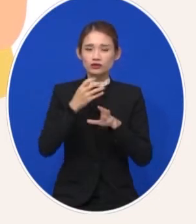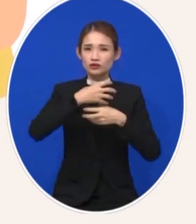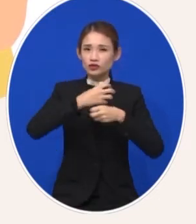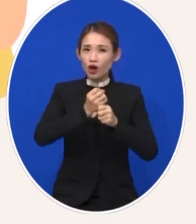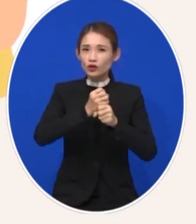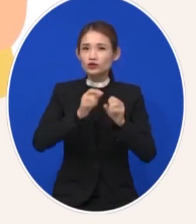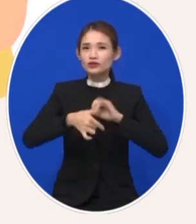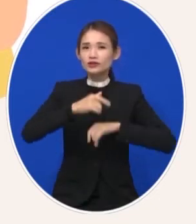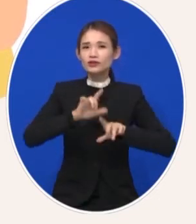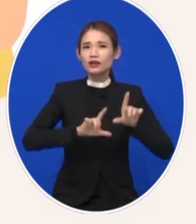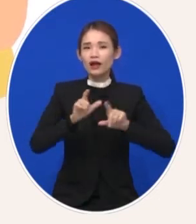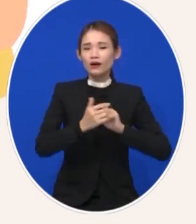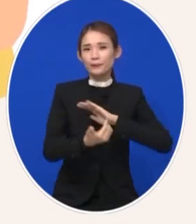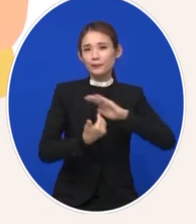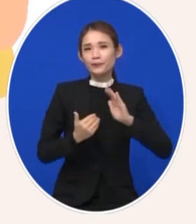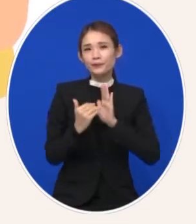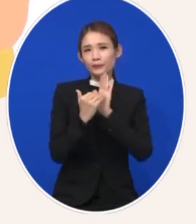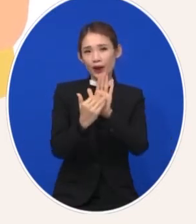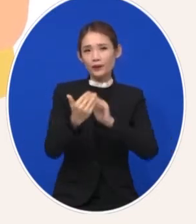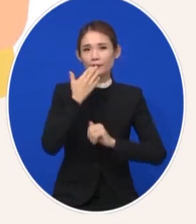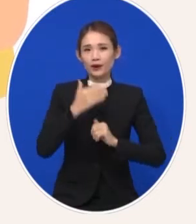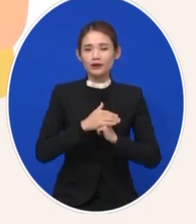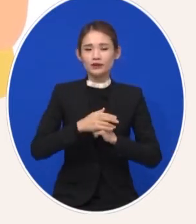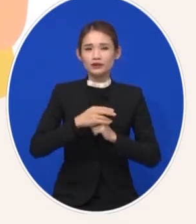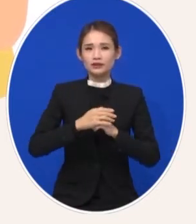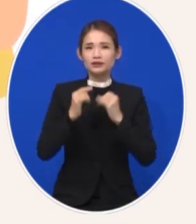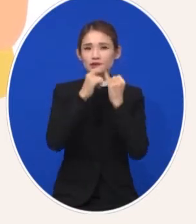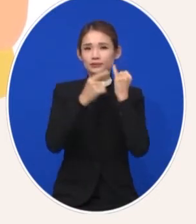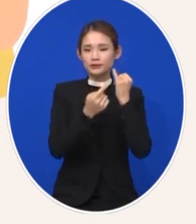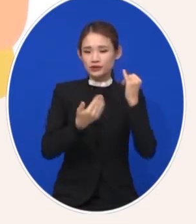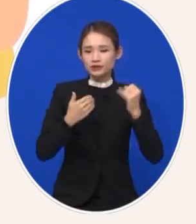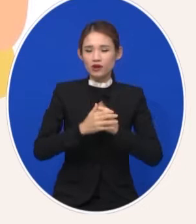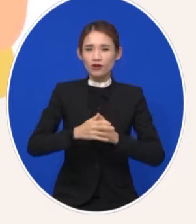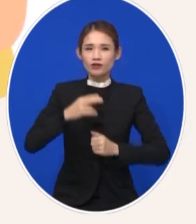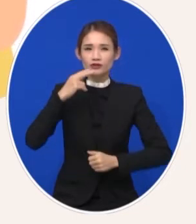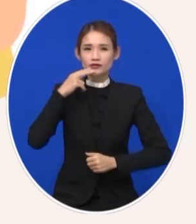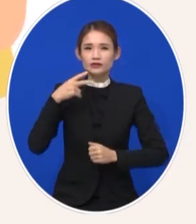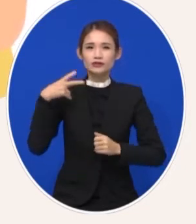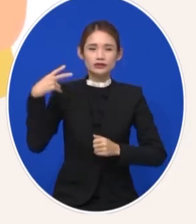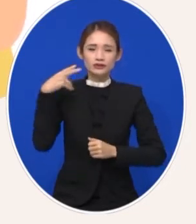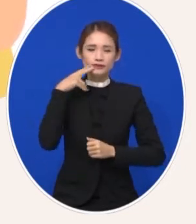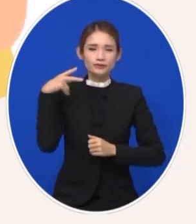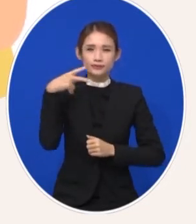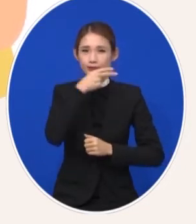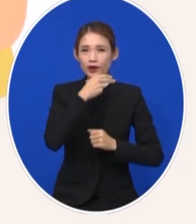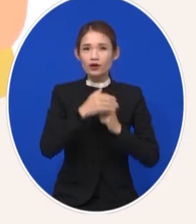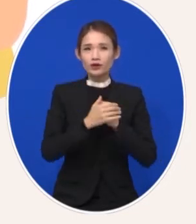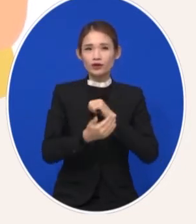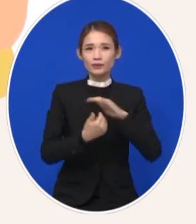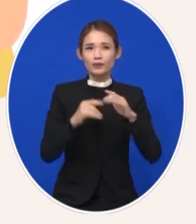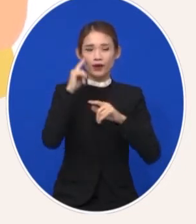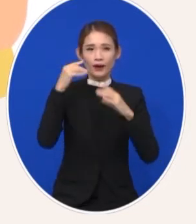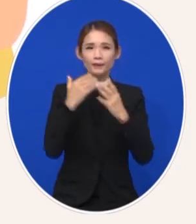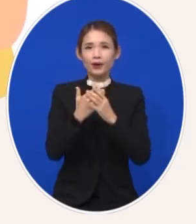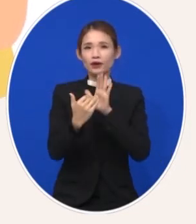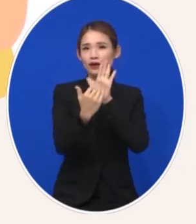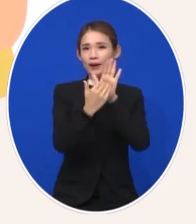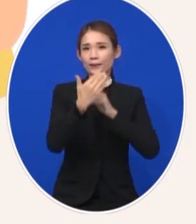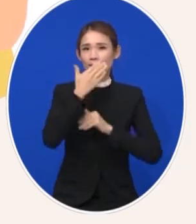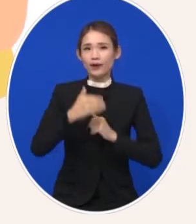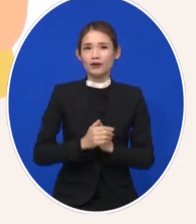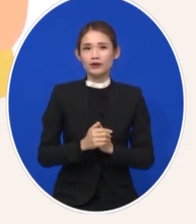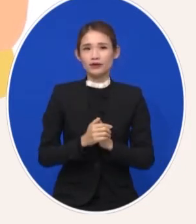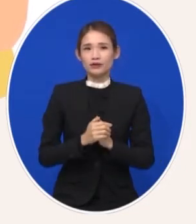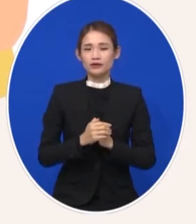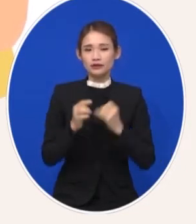가능합니다. 임신 전 금연으로 태아 기형과 임신 합병증, 조산이 예방 가능합니다. 임신